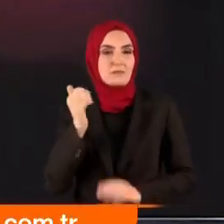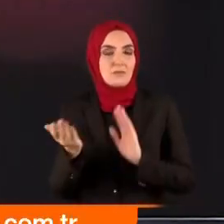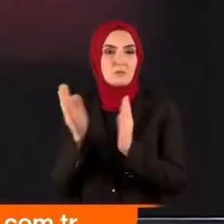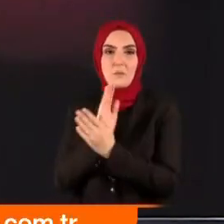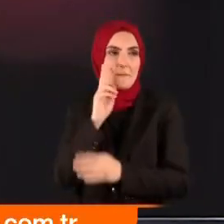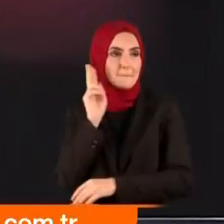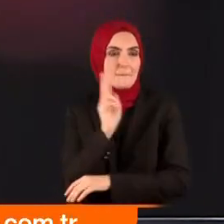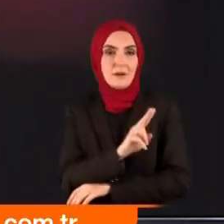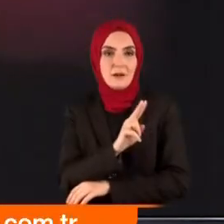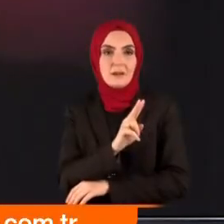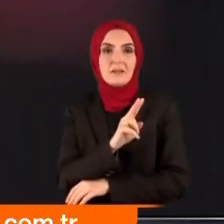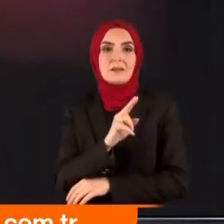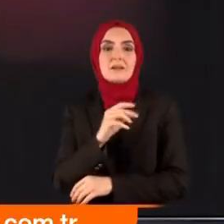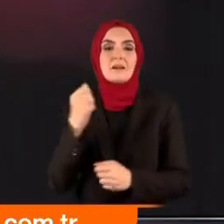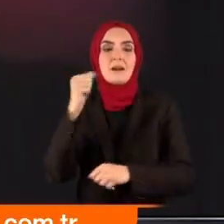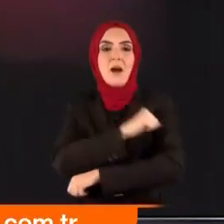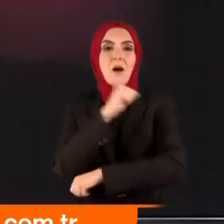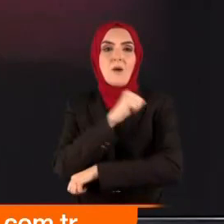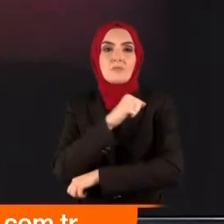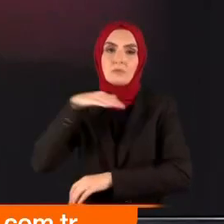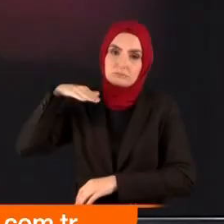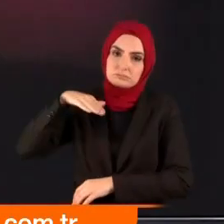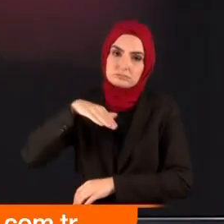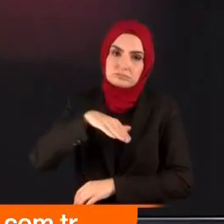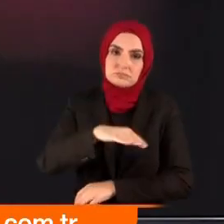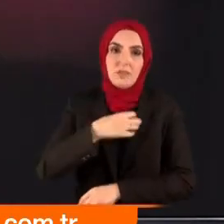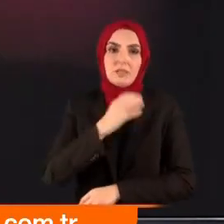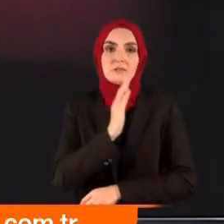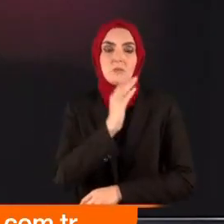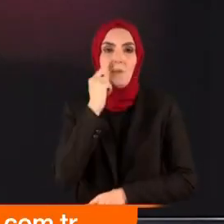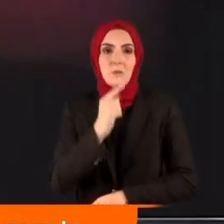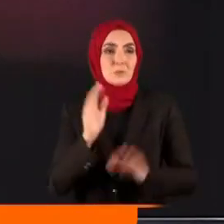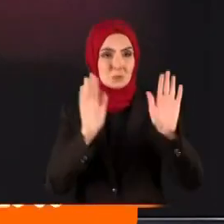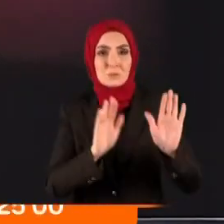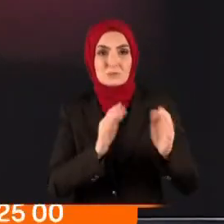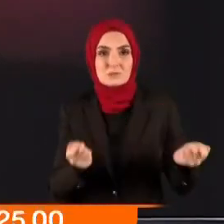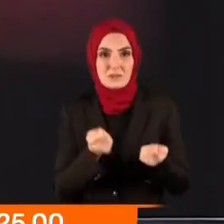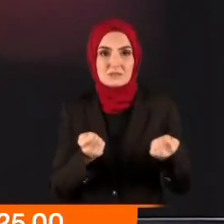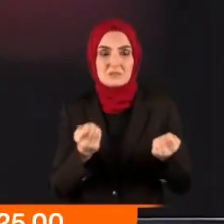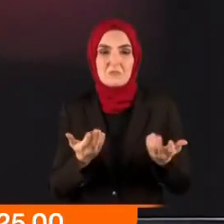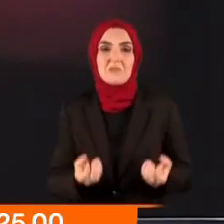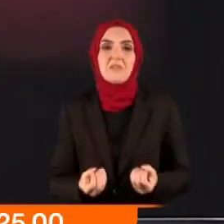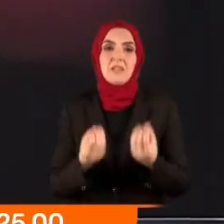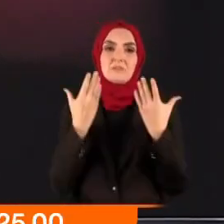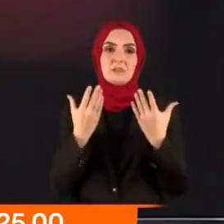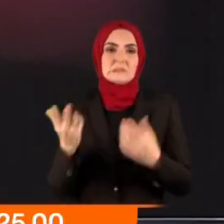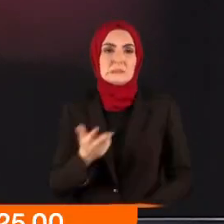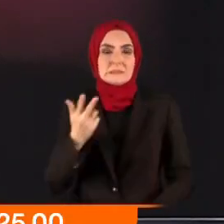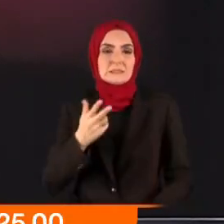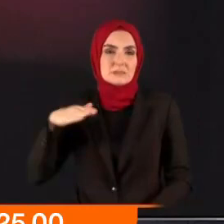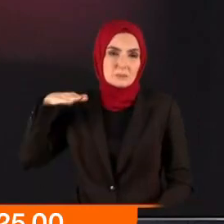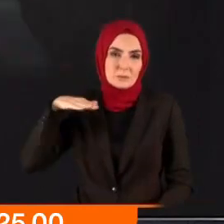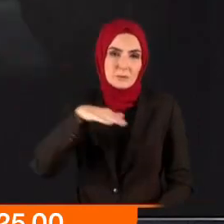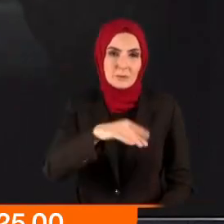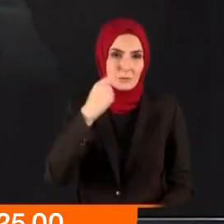kaydığını gördü. Müdahale etmeye çalıştı ama tabii çabaları yetmedi. Hızla ilerleyen tır yakındaki kamelyada oturan gençlerin üzerine